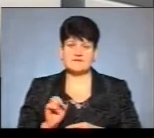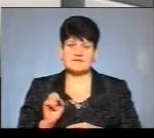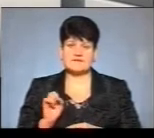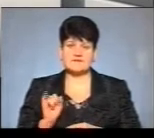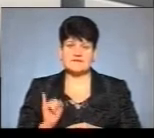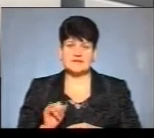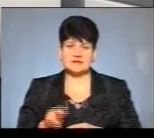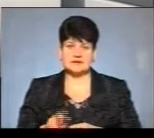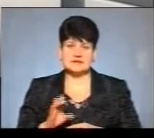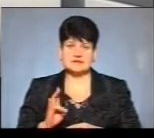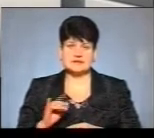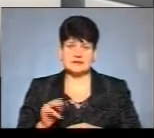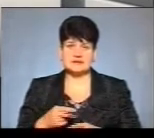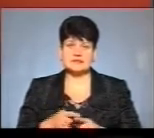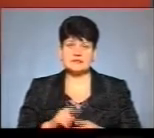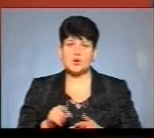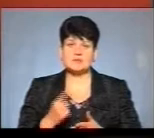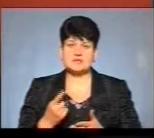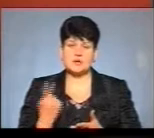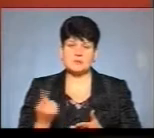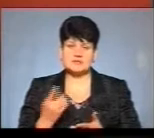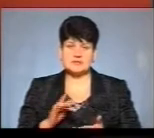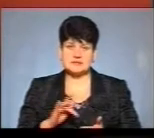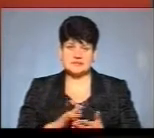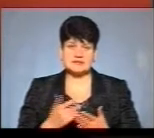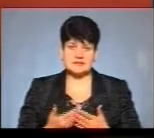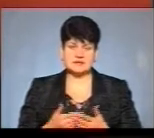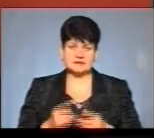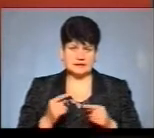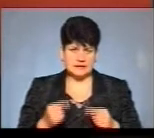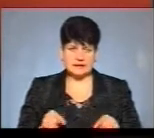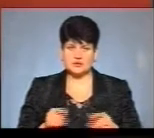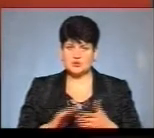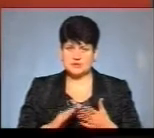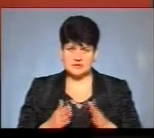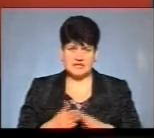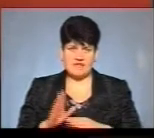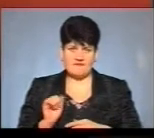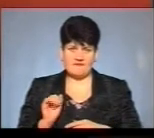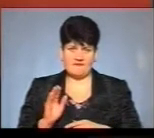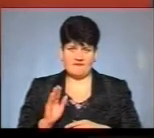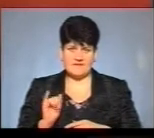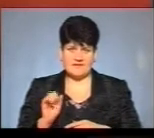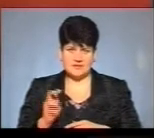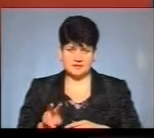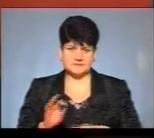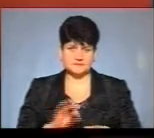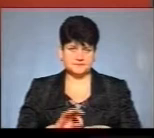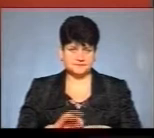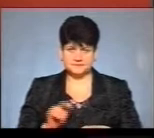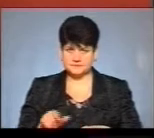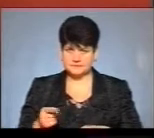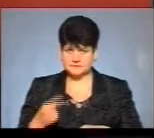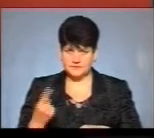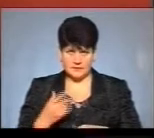є обласний центр. Тобто наразі критичної ситуації для ВІЛ-інфікованих жителів Тернопільщини